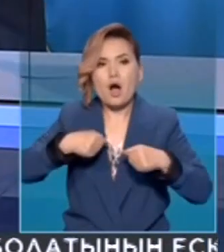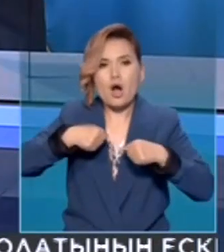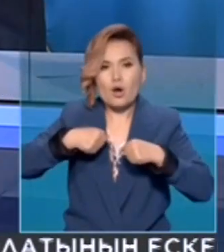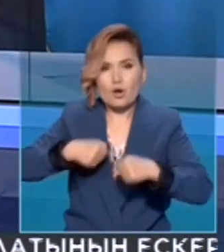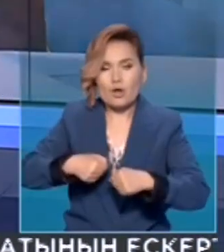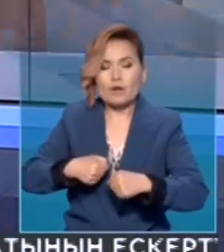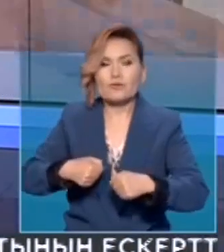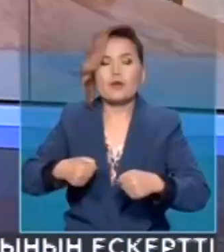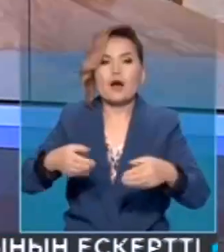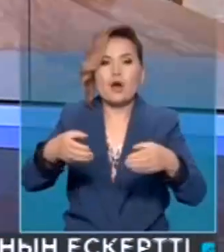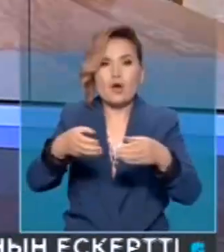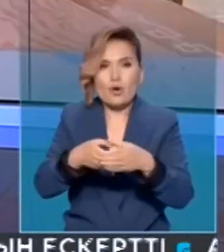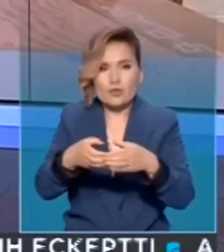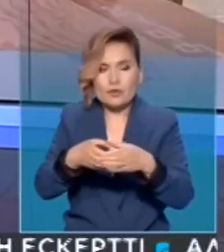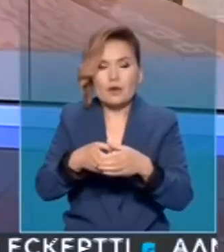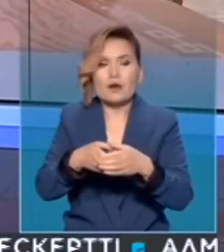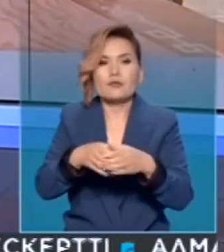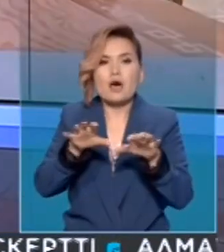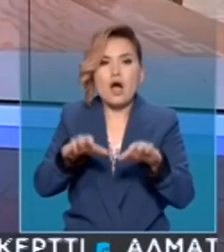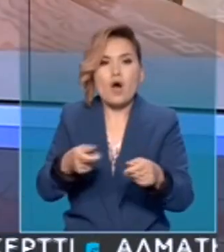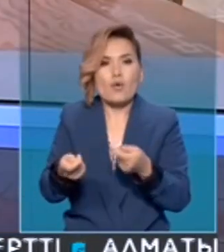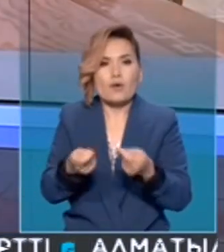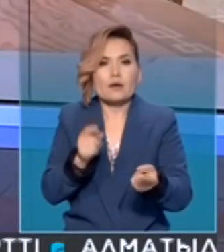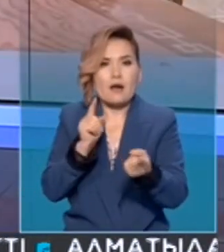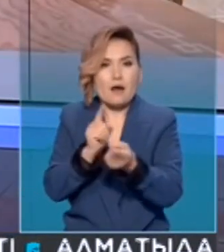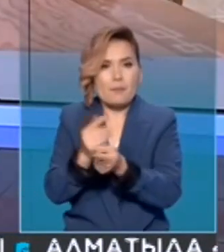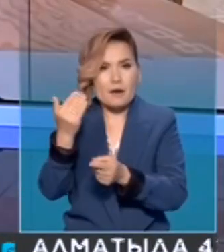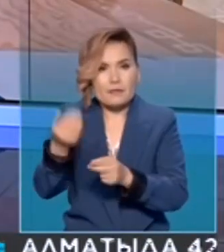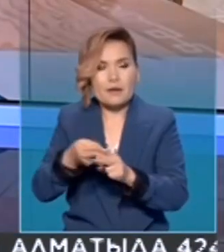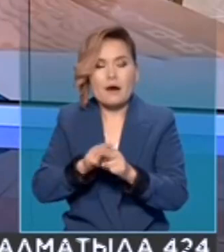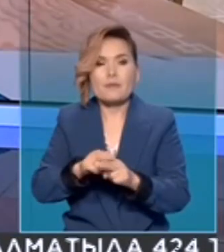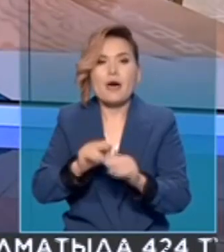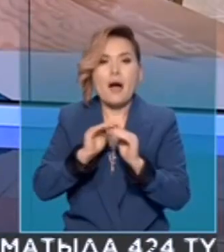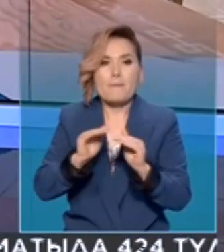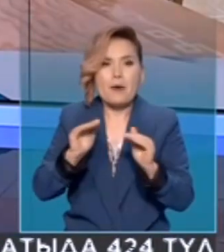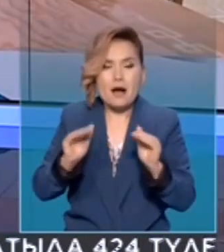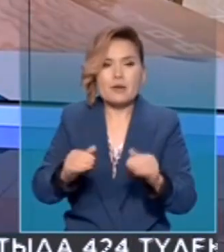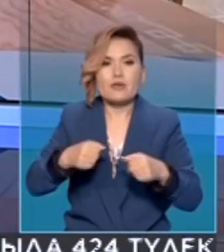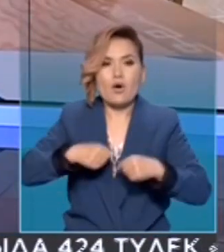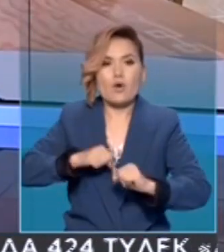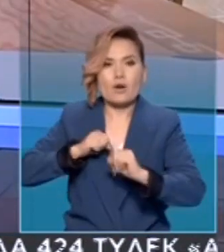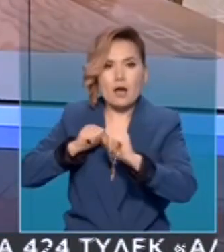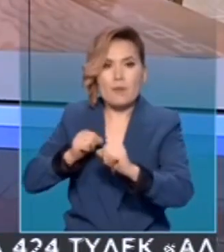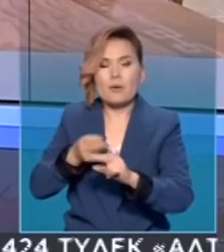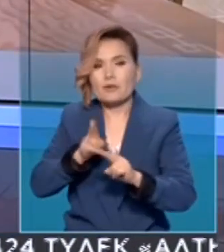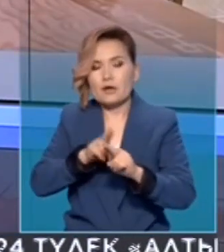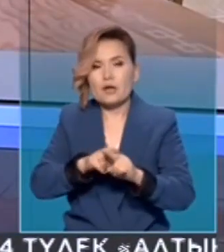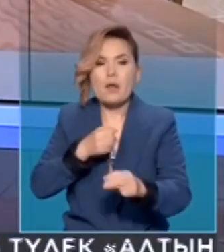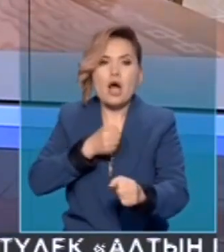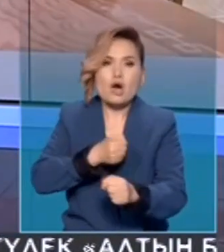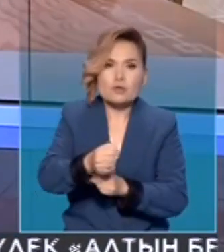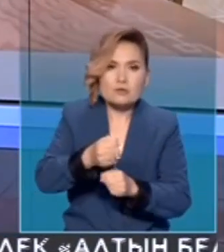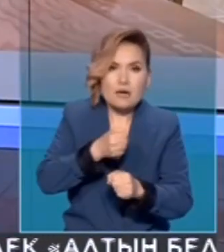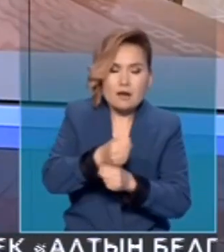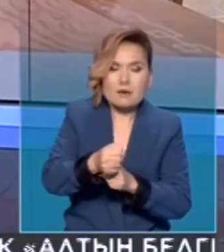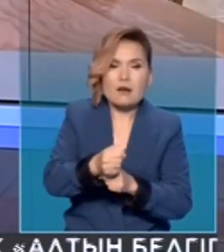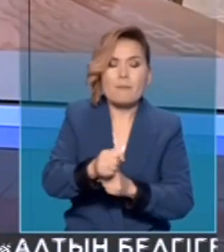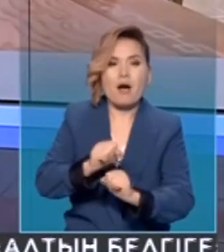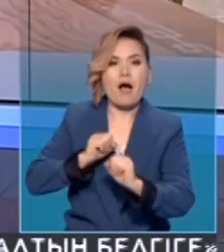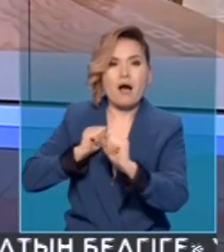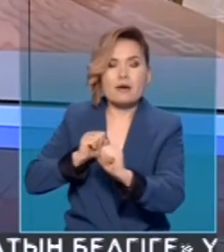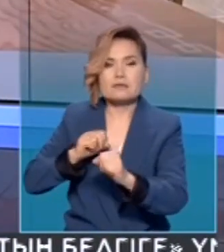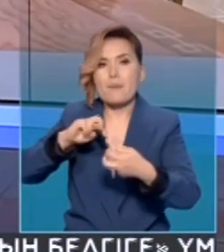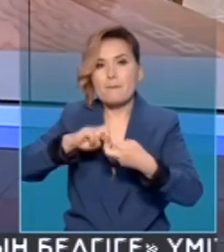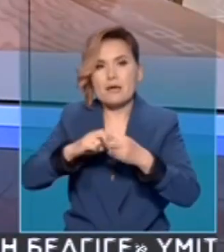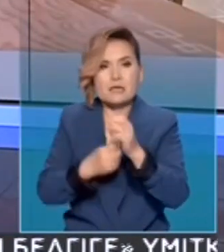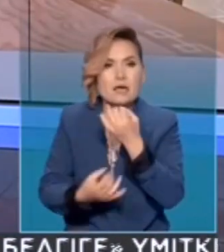жөніндегі уәкіл Аружан Сайынды қабылдады. Кездесу барысында балалардың қорғалуына, сондай-ақ зорлық-зомбылыққа қатысты өзекті